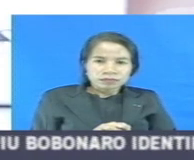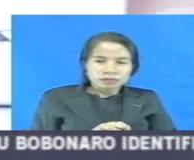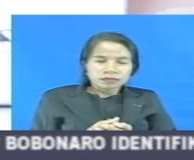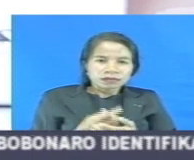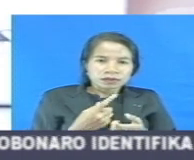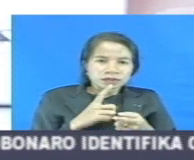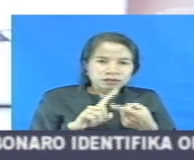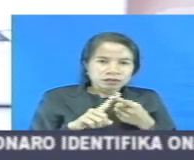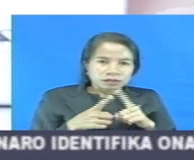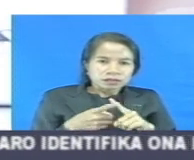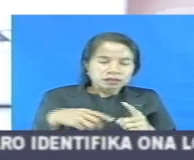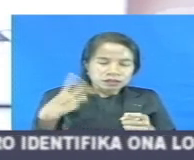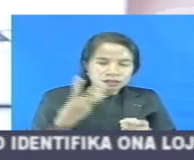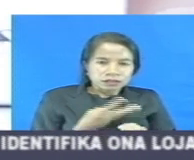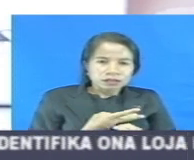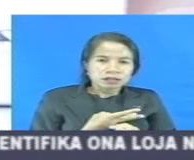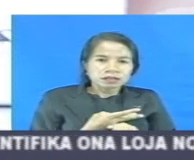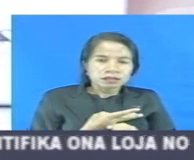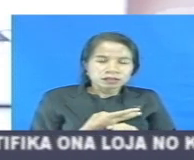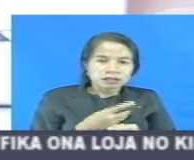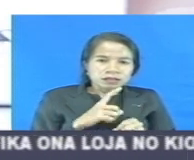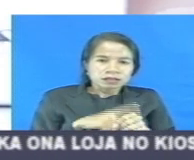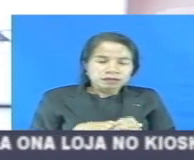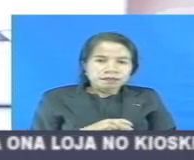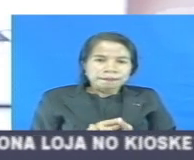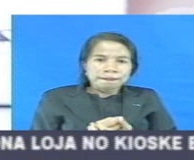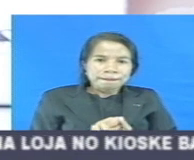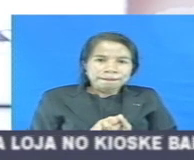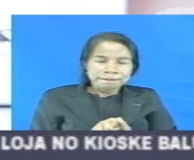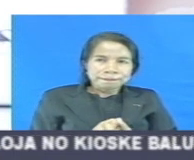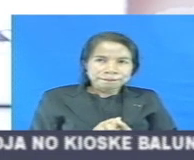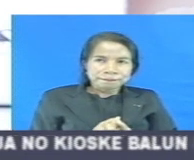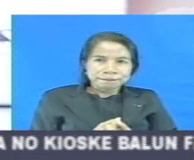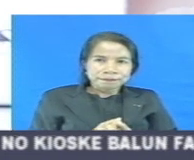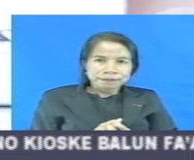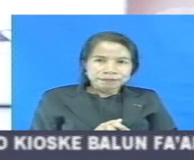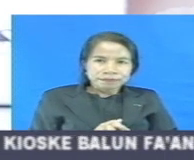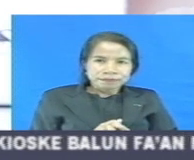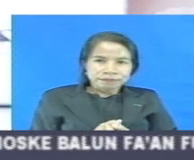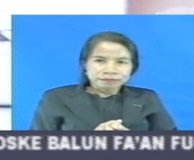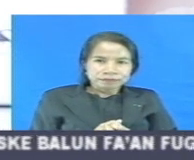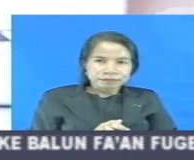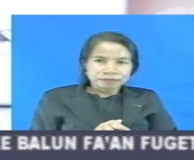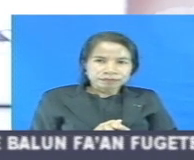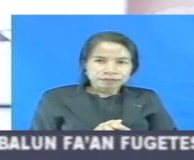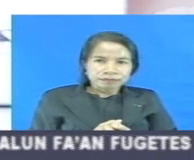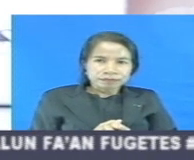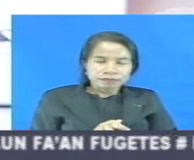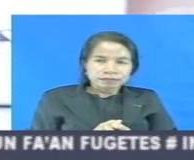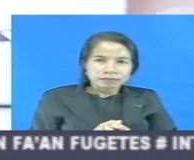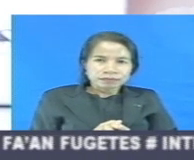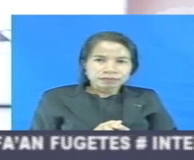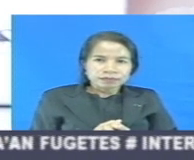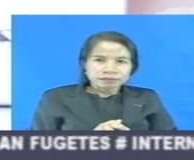dia maluk sira turmai taba kompanya previsan tempo mundu baloron abang niang ne berteteli rekolle husi direksion nasional